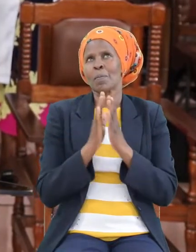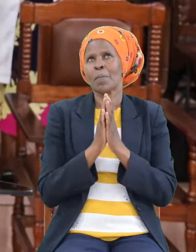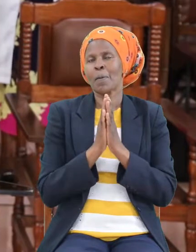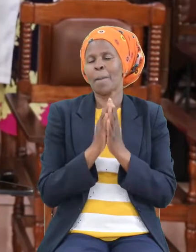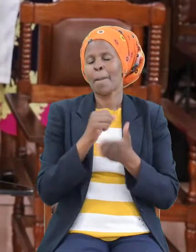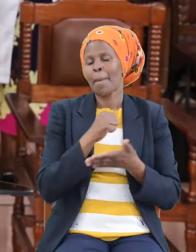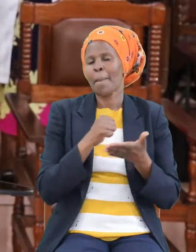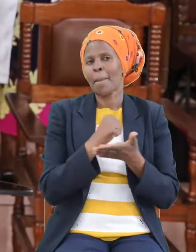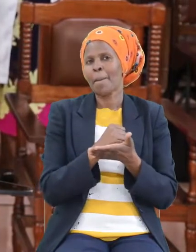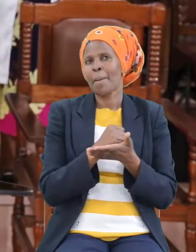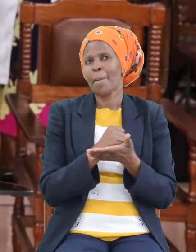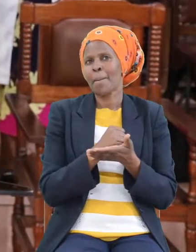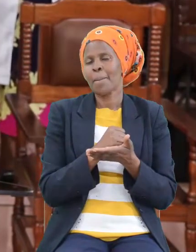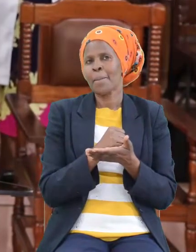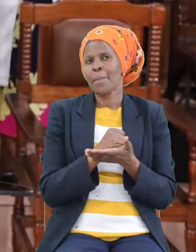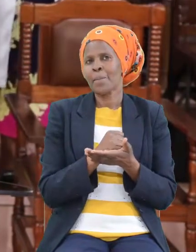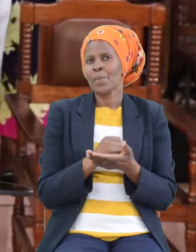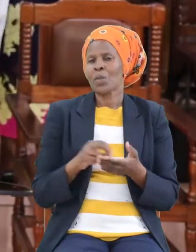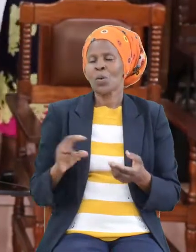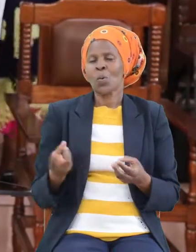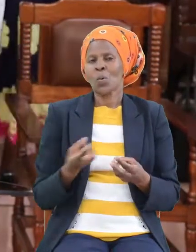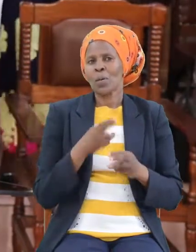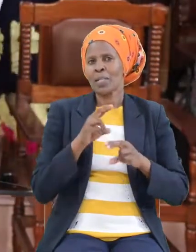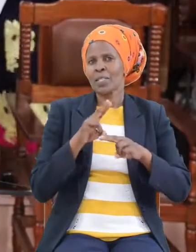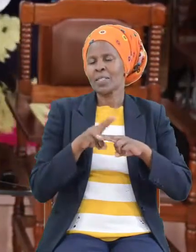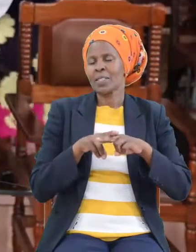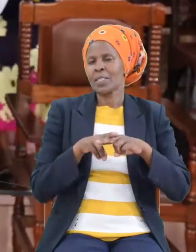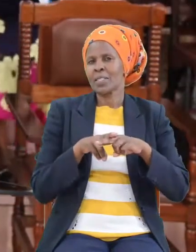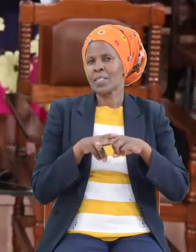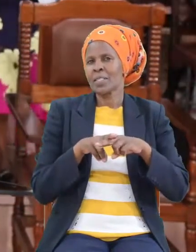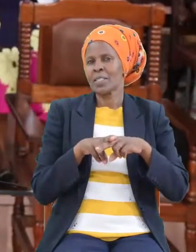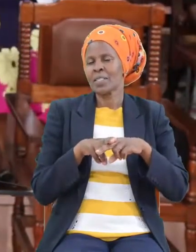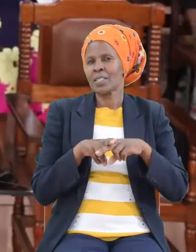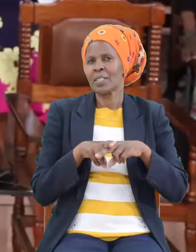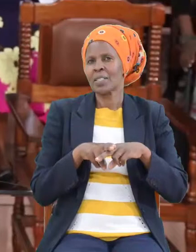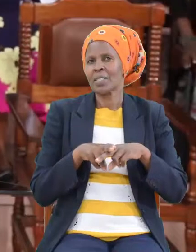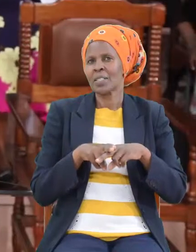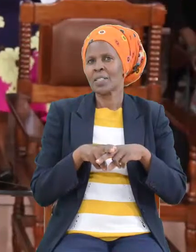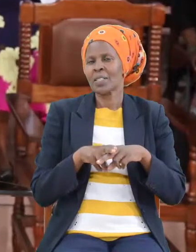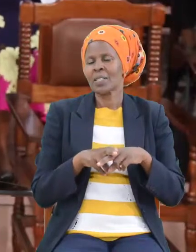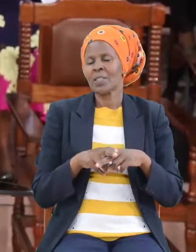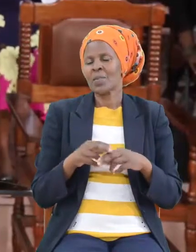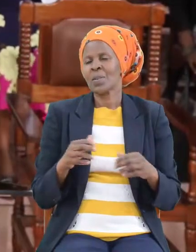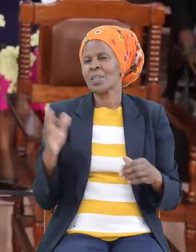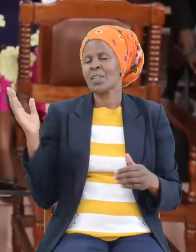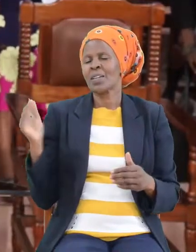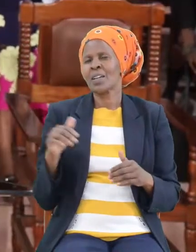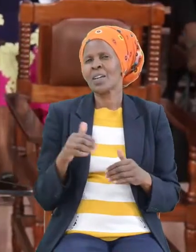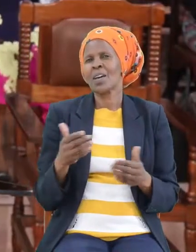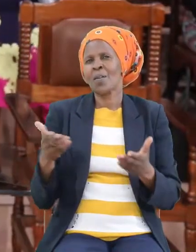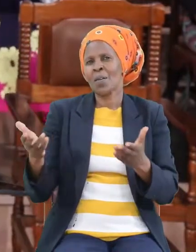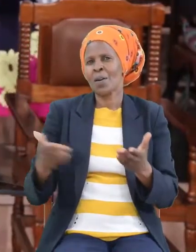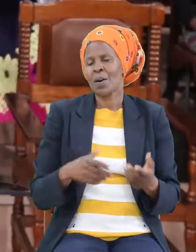wetu. Amen. Tunaweza keti. Na nasema tunawaalika wote